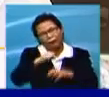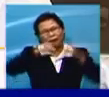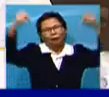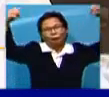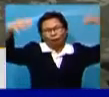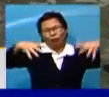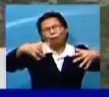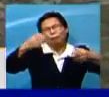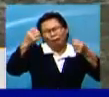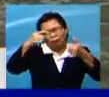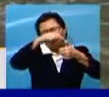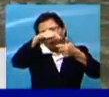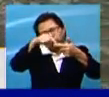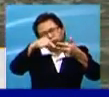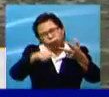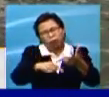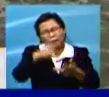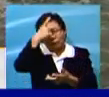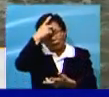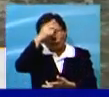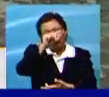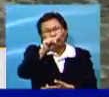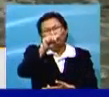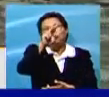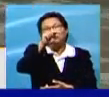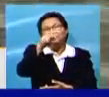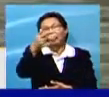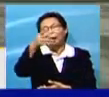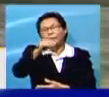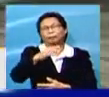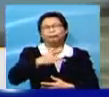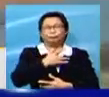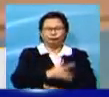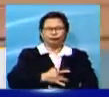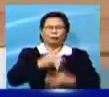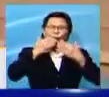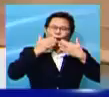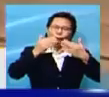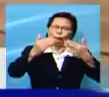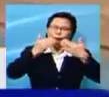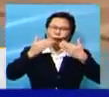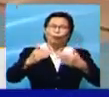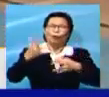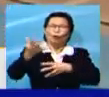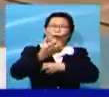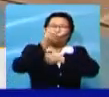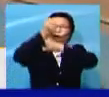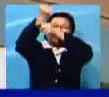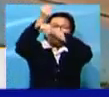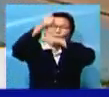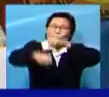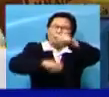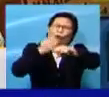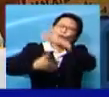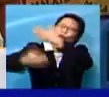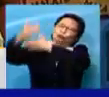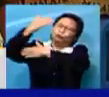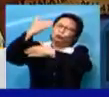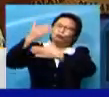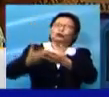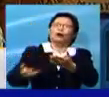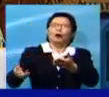memang banyaklah. Dato' Naim turut melahirkan penghargaan kepada jaguh berbasikal terdahulu yang telah banyak mengukir